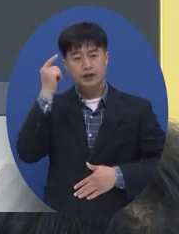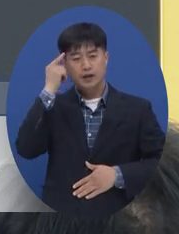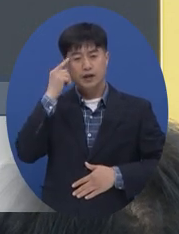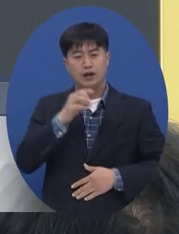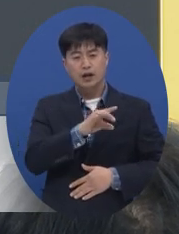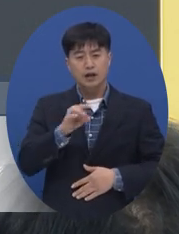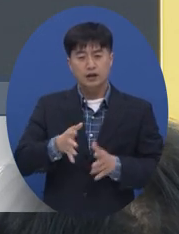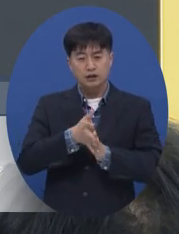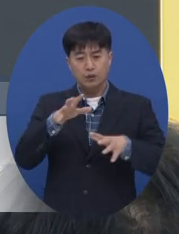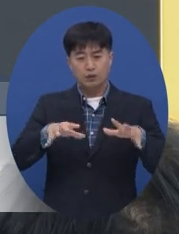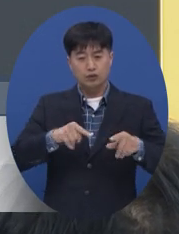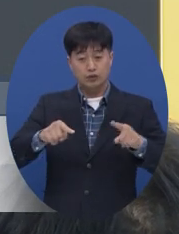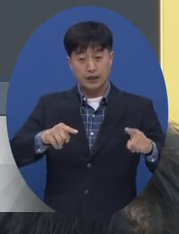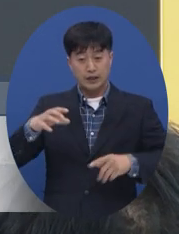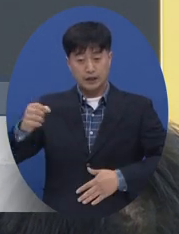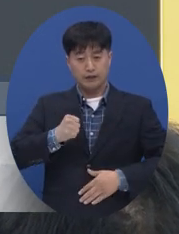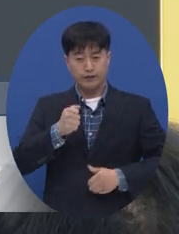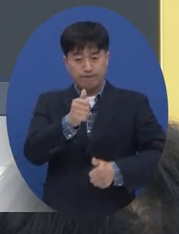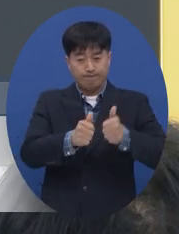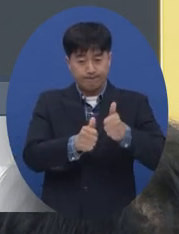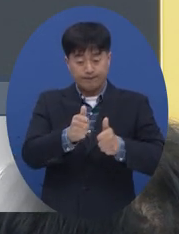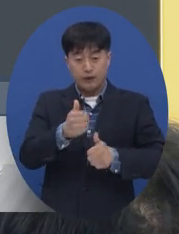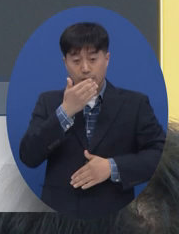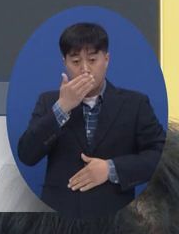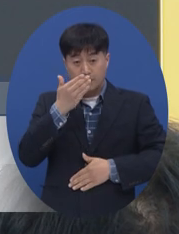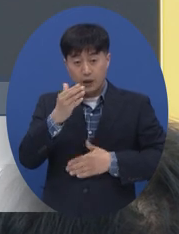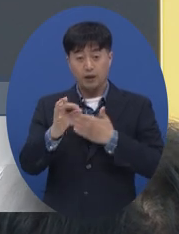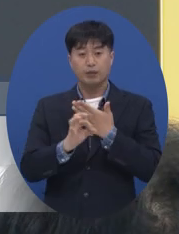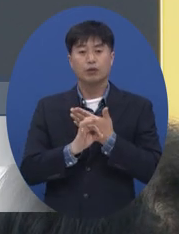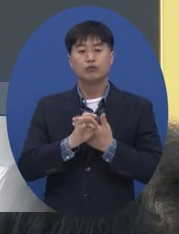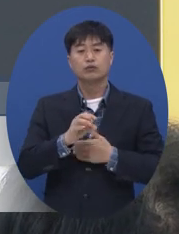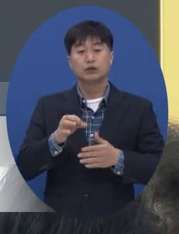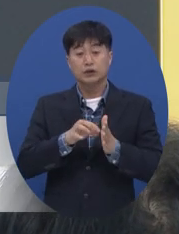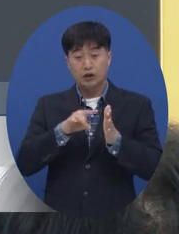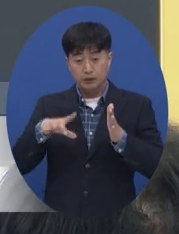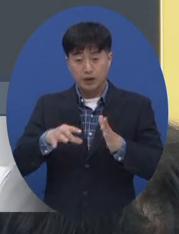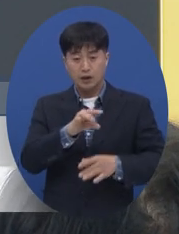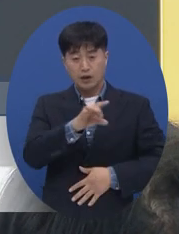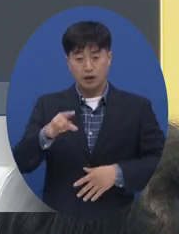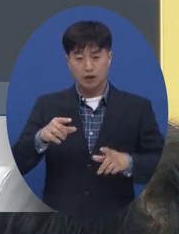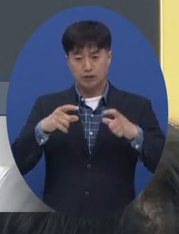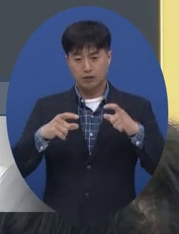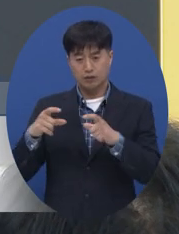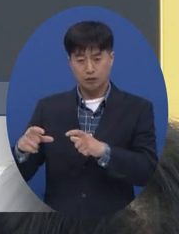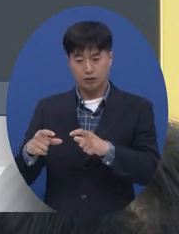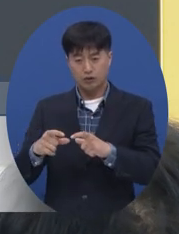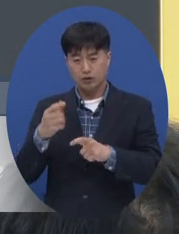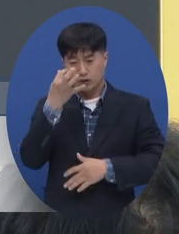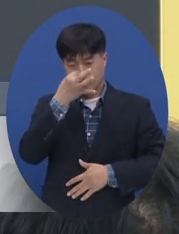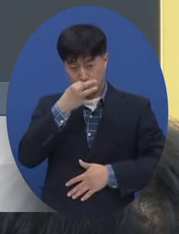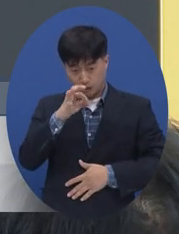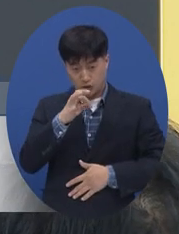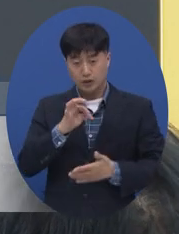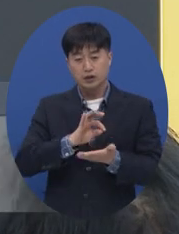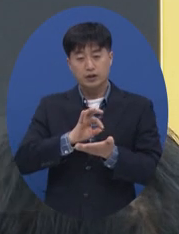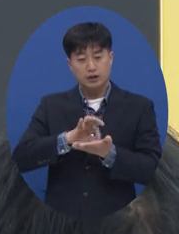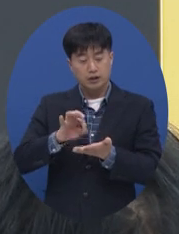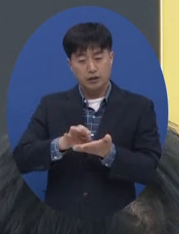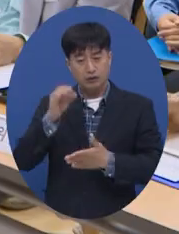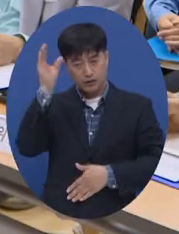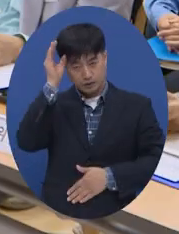정책을 가지고 경쟁할 수 있게 하면 우리가 내는 세금이 각 지역에서 위험하게 열적으로 자세히 진 수 있지 않을까